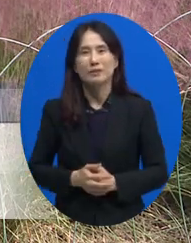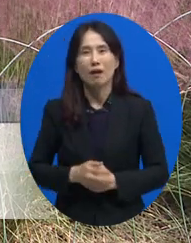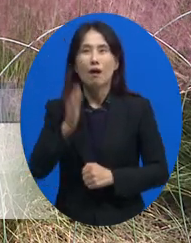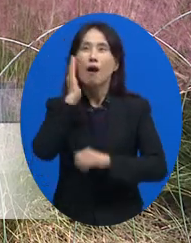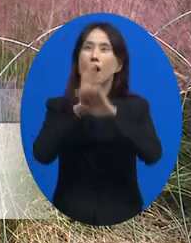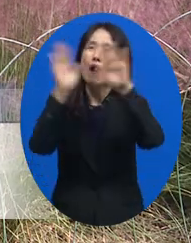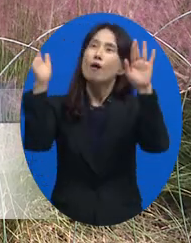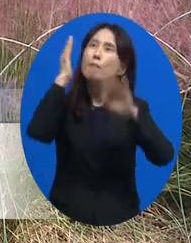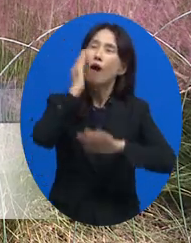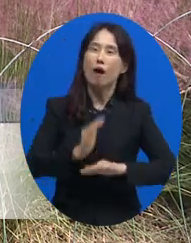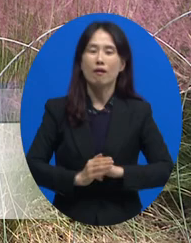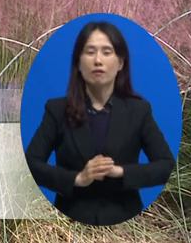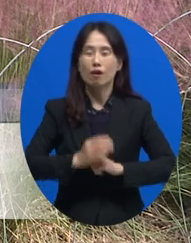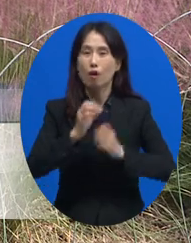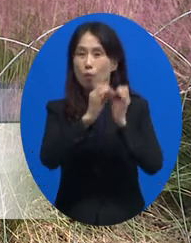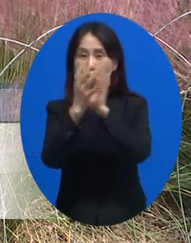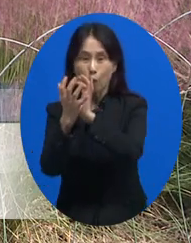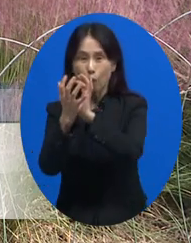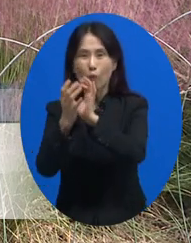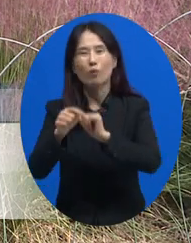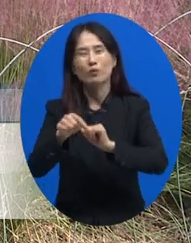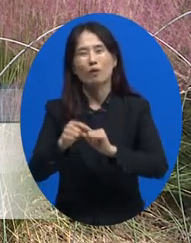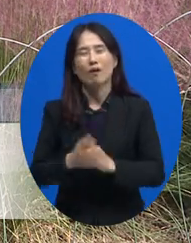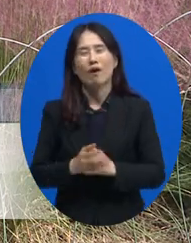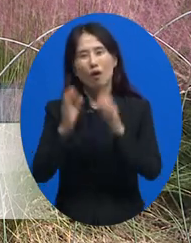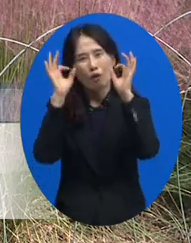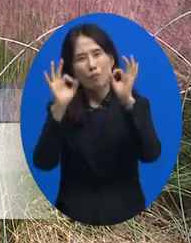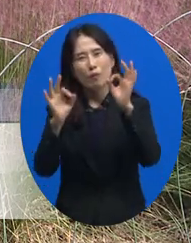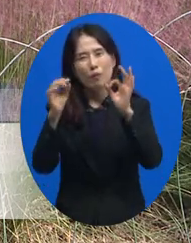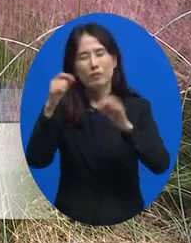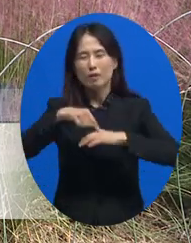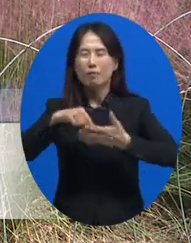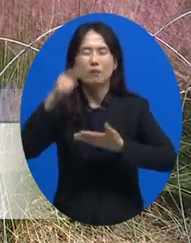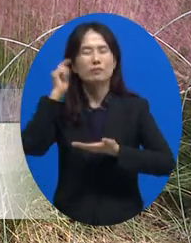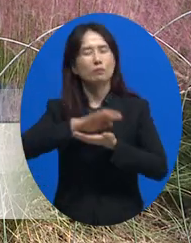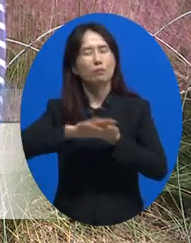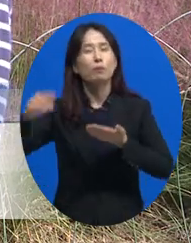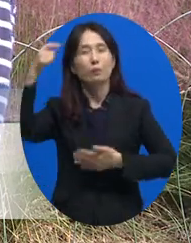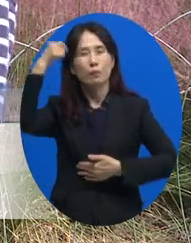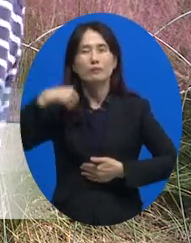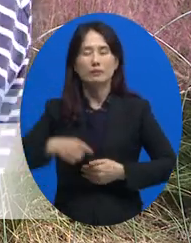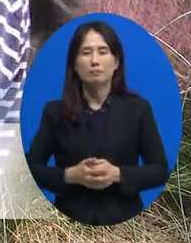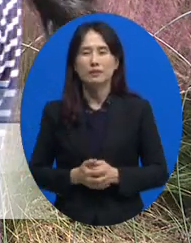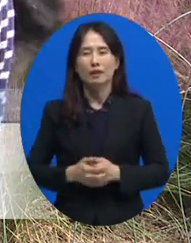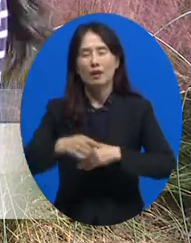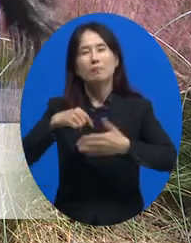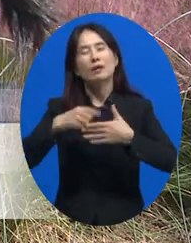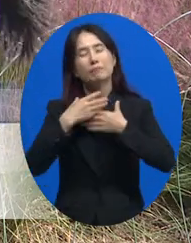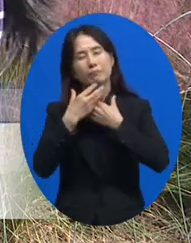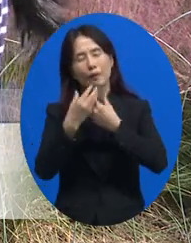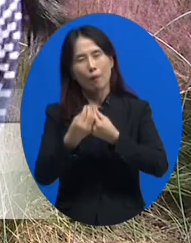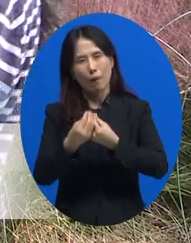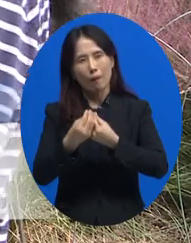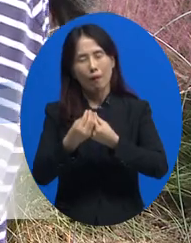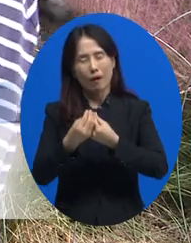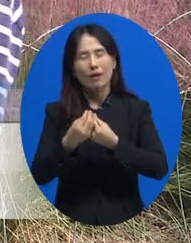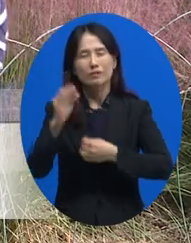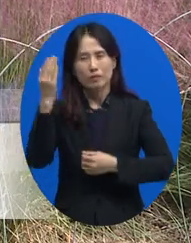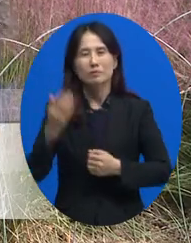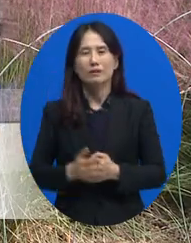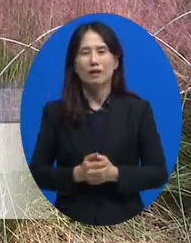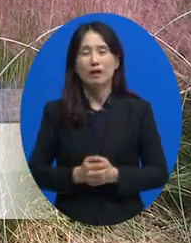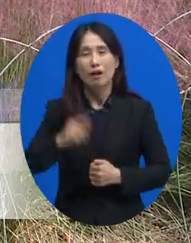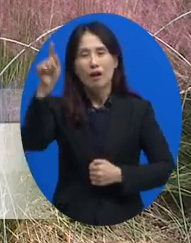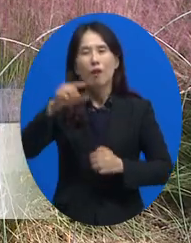됐습니다. 하늘도 파랗고 꽃도 그렇고 되게 이제 마음이 좀 뻥 뚫리는 느낌이 좀 있고요. 그리고 마음이 좀 평안해지는